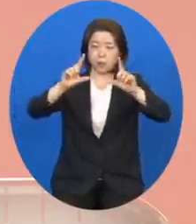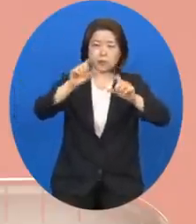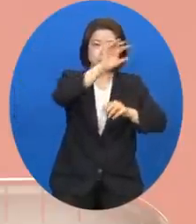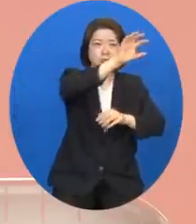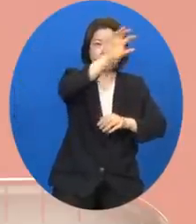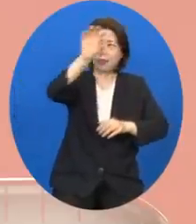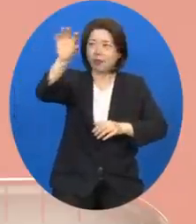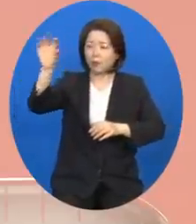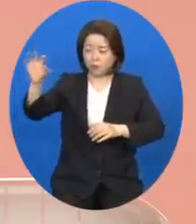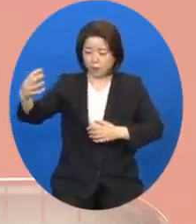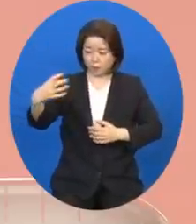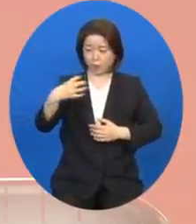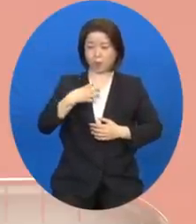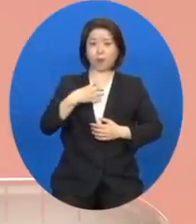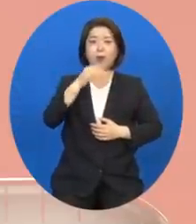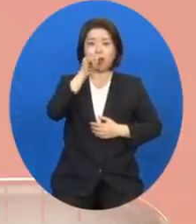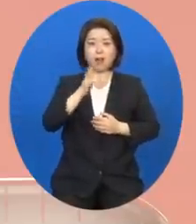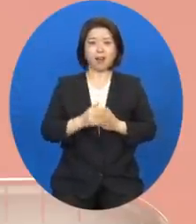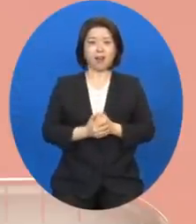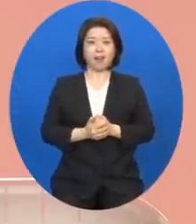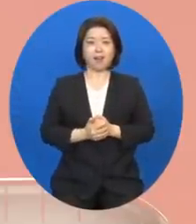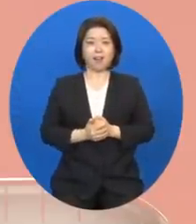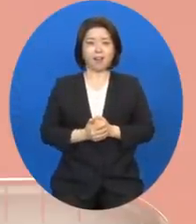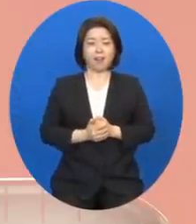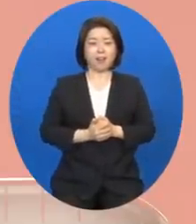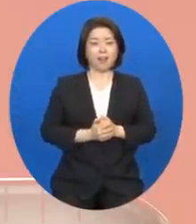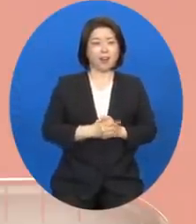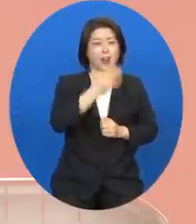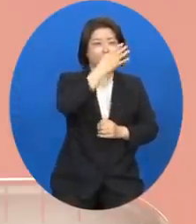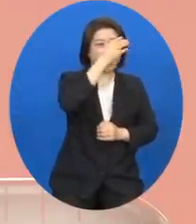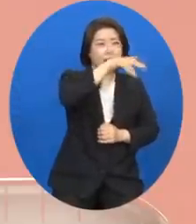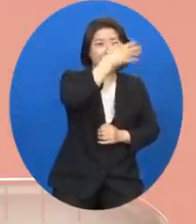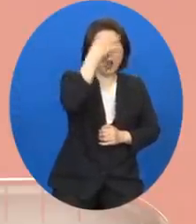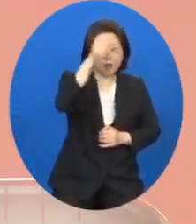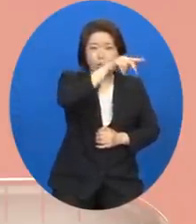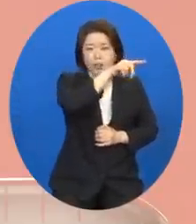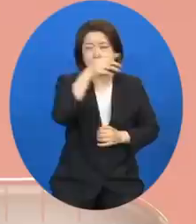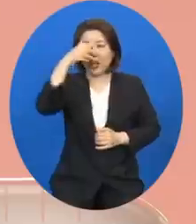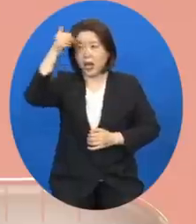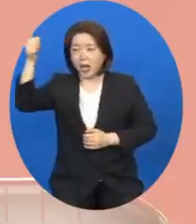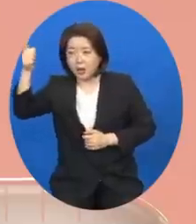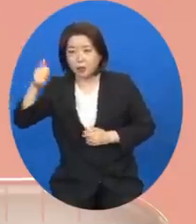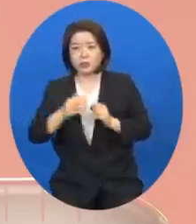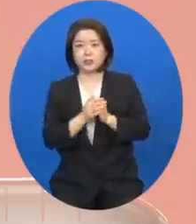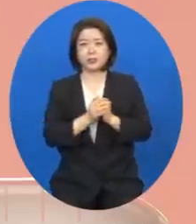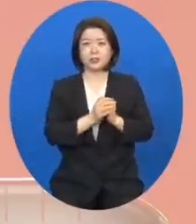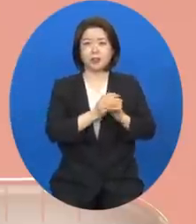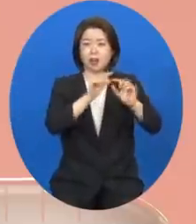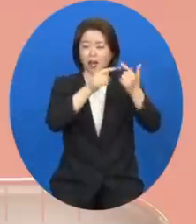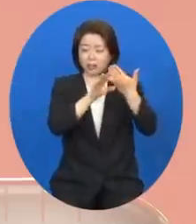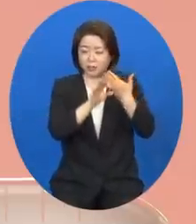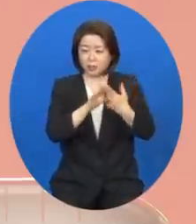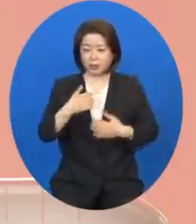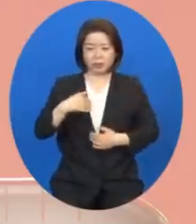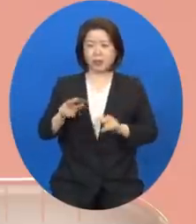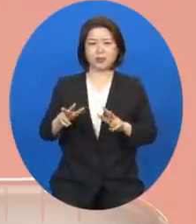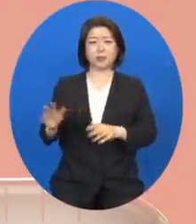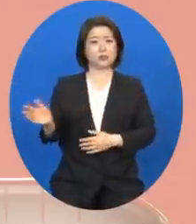있는 겁니다. 저희 정주 할머니와 할아버지 아니면 제가 어떻게 여기 있습니까?